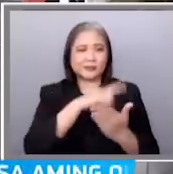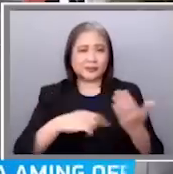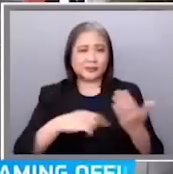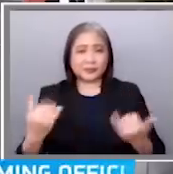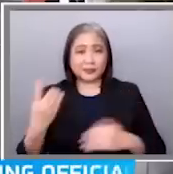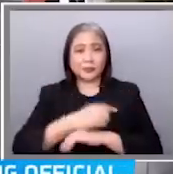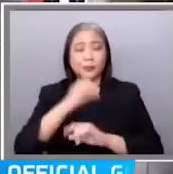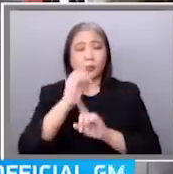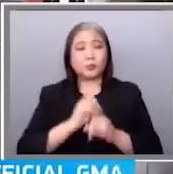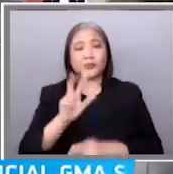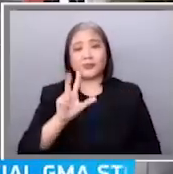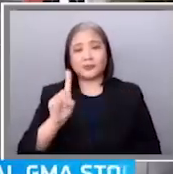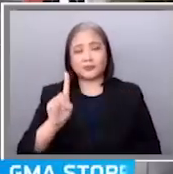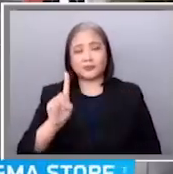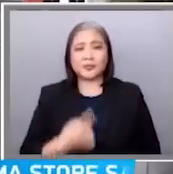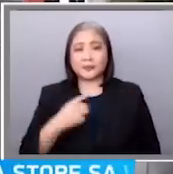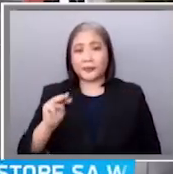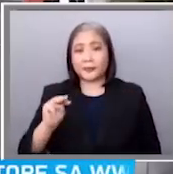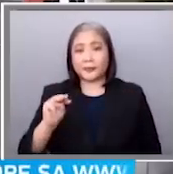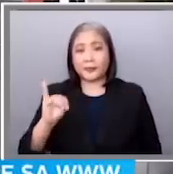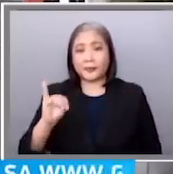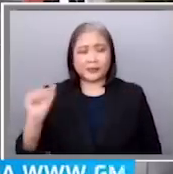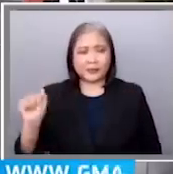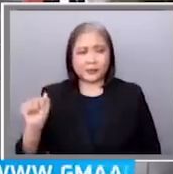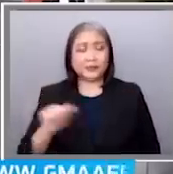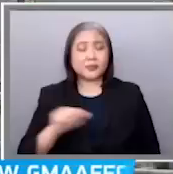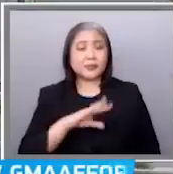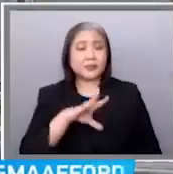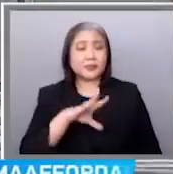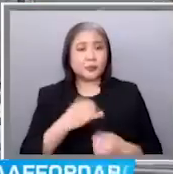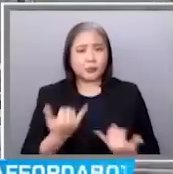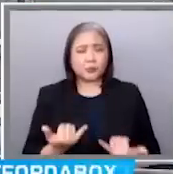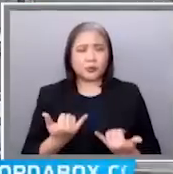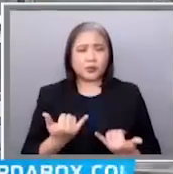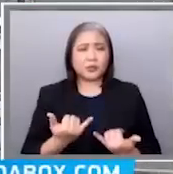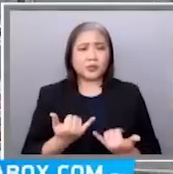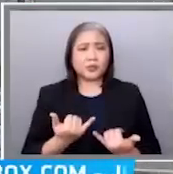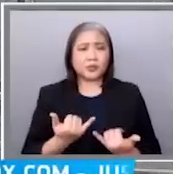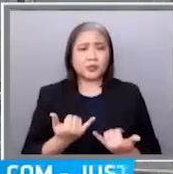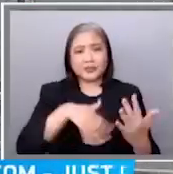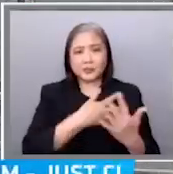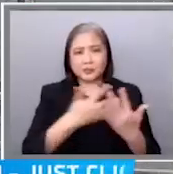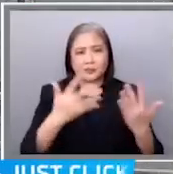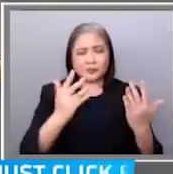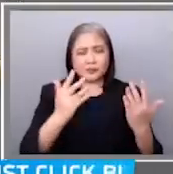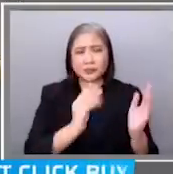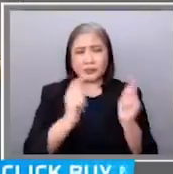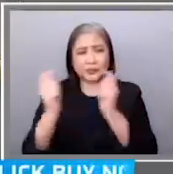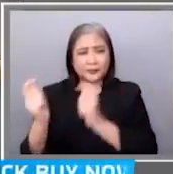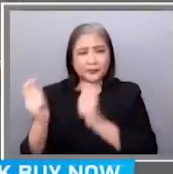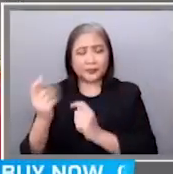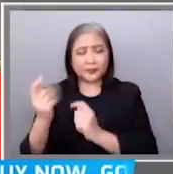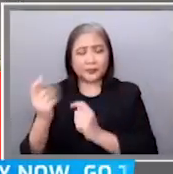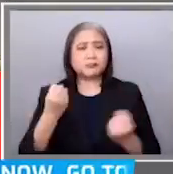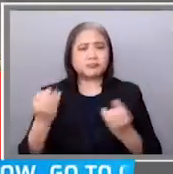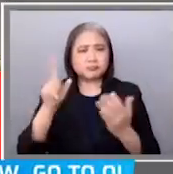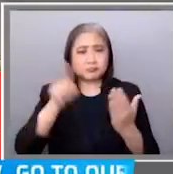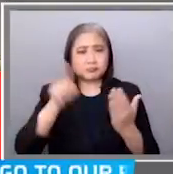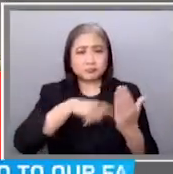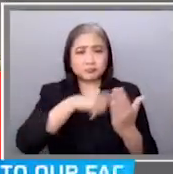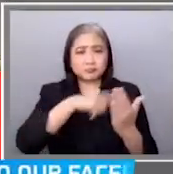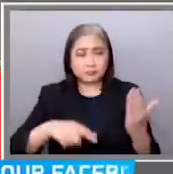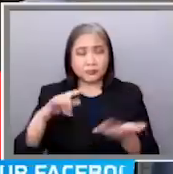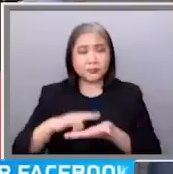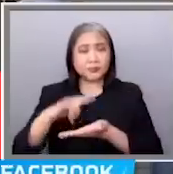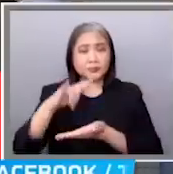sa MIAA, bahagi pa rin ito sa ginagawang rescheduling ng mga airlines matapos ang napakaraming nakanselang flights at na-stranded